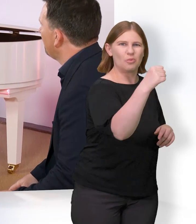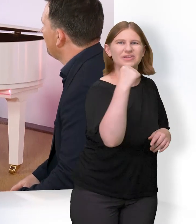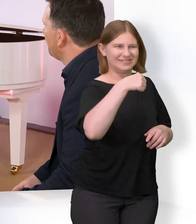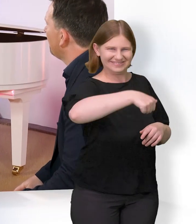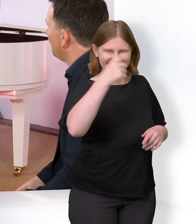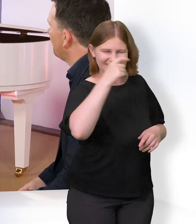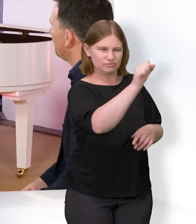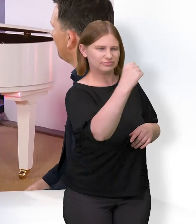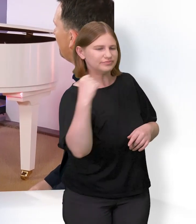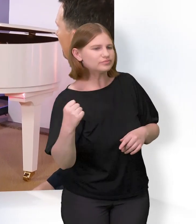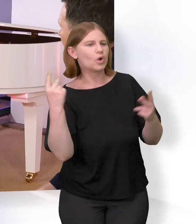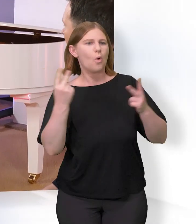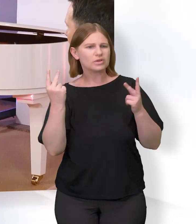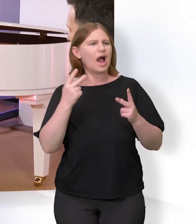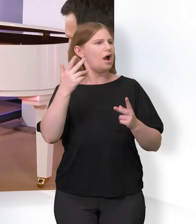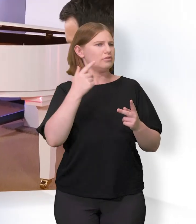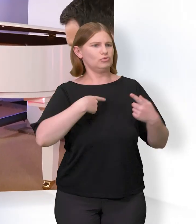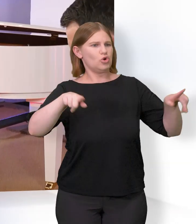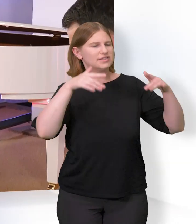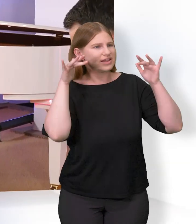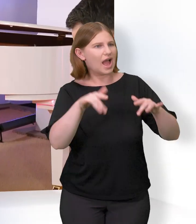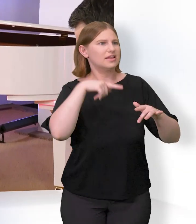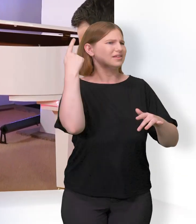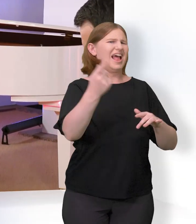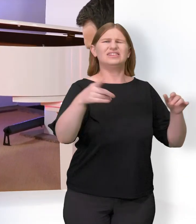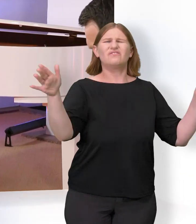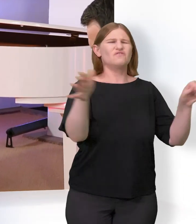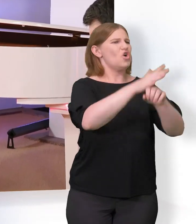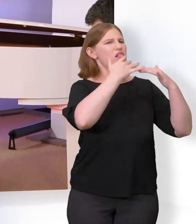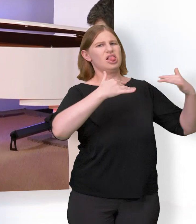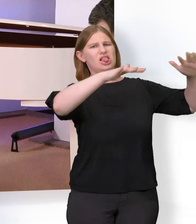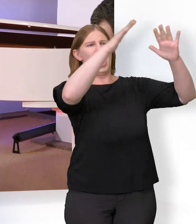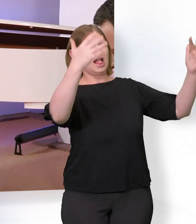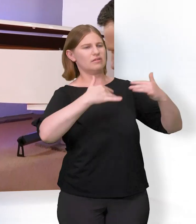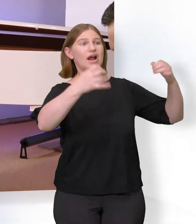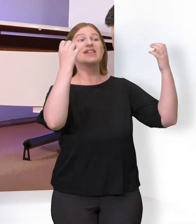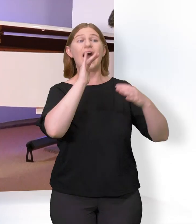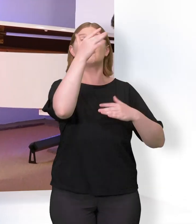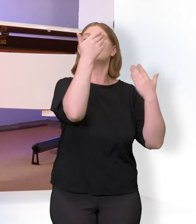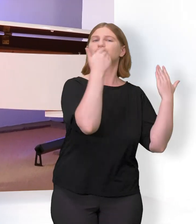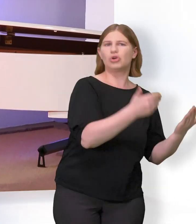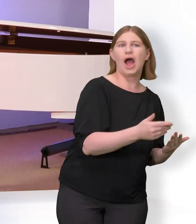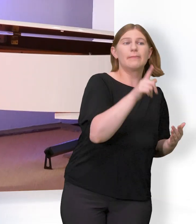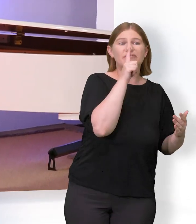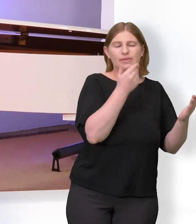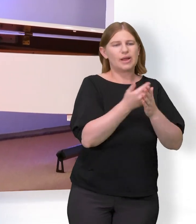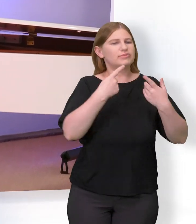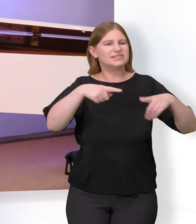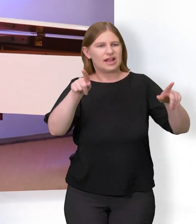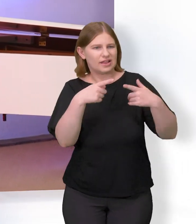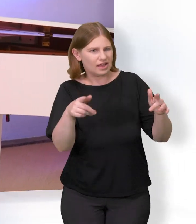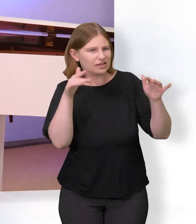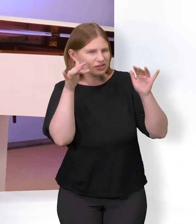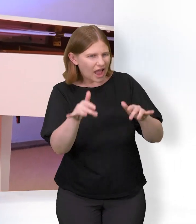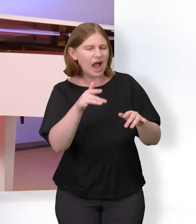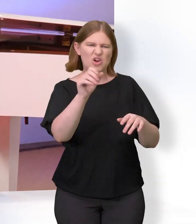natürlich ist das auch ein Erfolg. Aber wenn du ein Sänger bist und es wird sich nicht umgedreht und